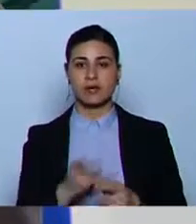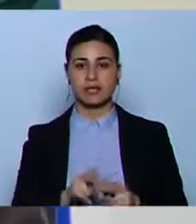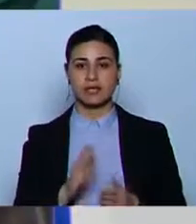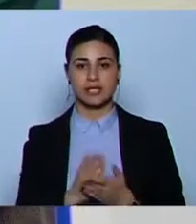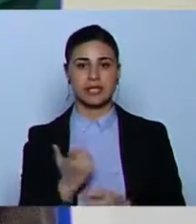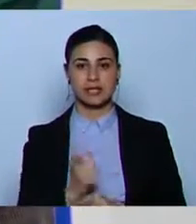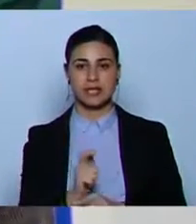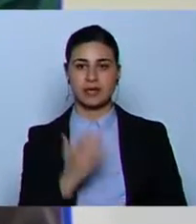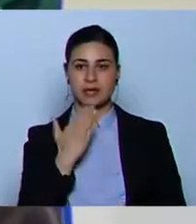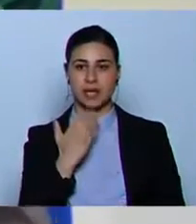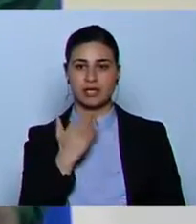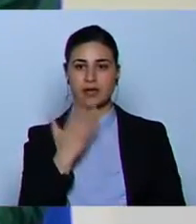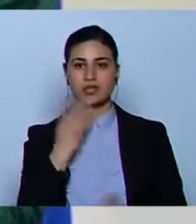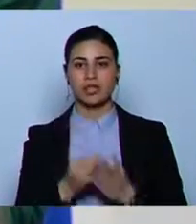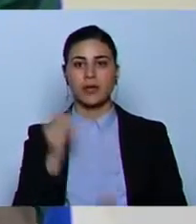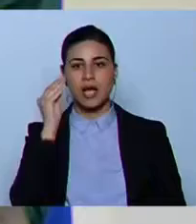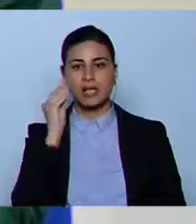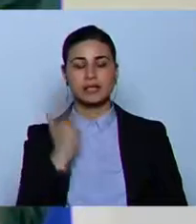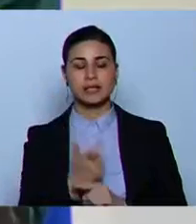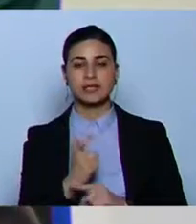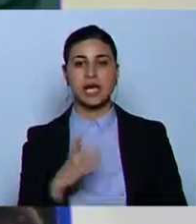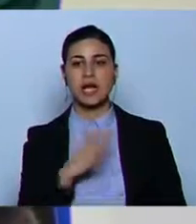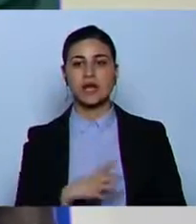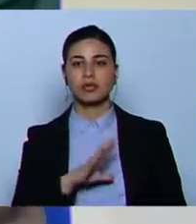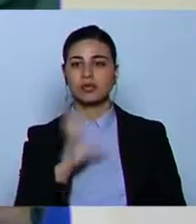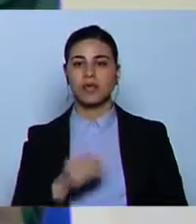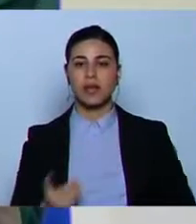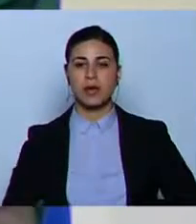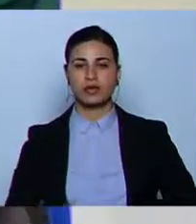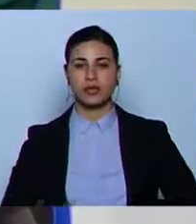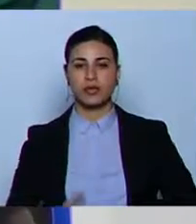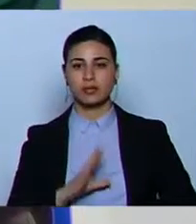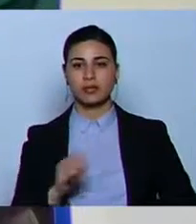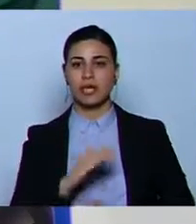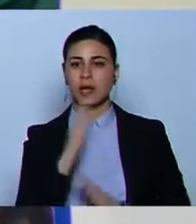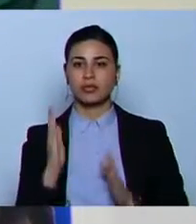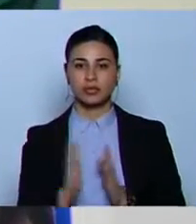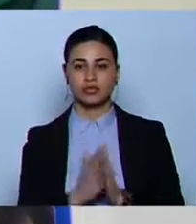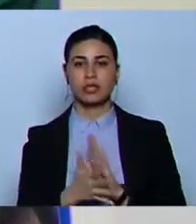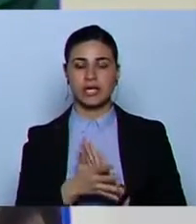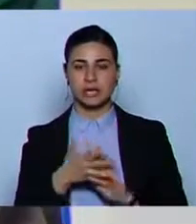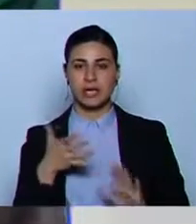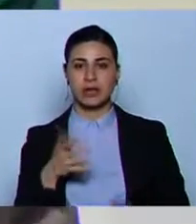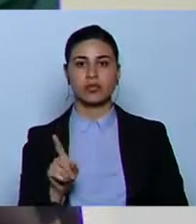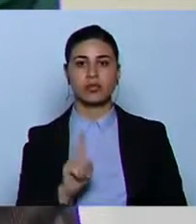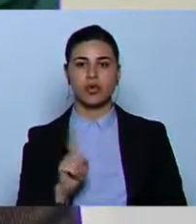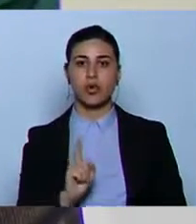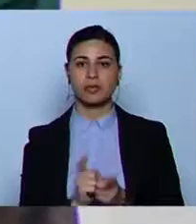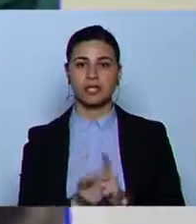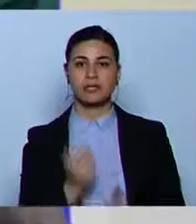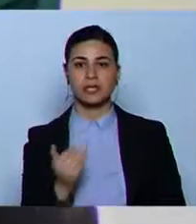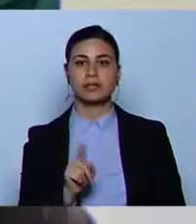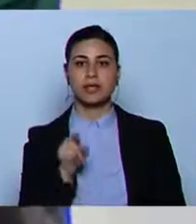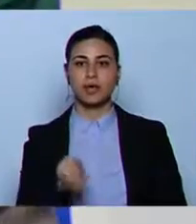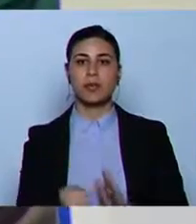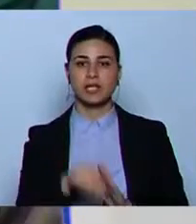არის ძალიან მარტივი ჩემი აზრით საქართველოს ყველა მაცხოვრებლისთვის აბსოლუტურად გასაგები, რომ ნაცვლად იმისა, რომ